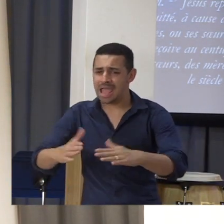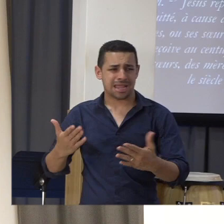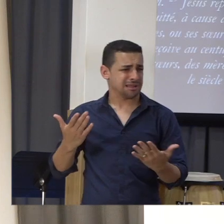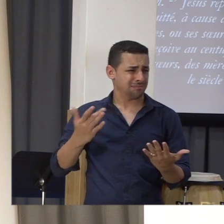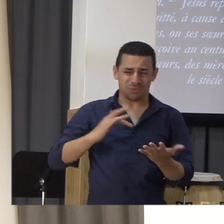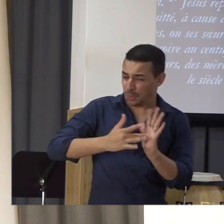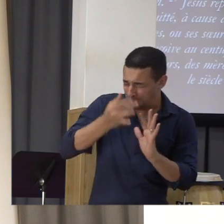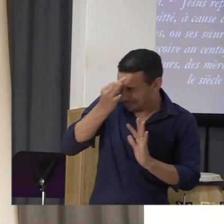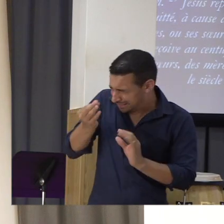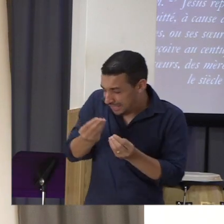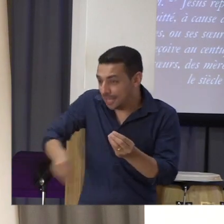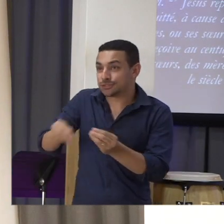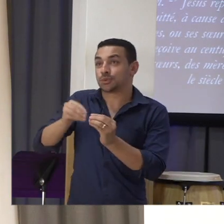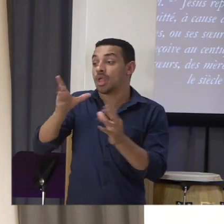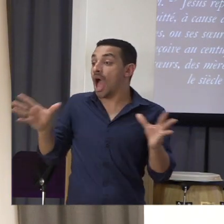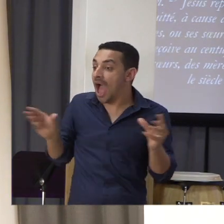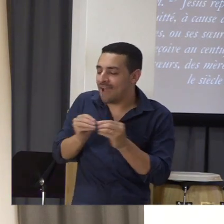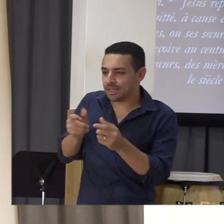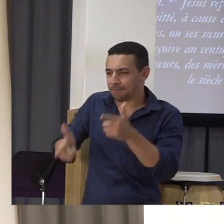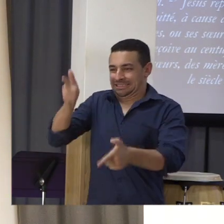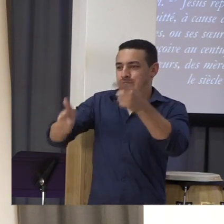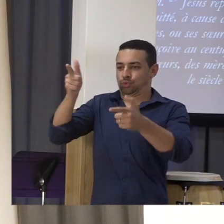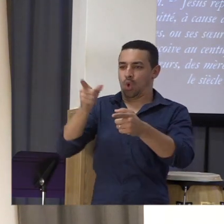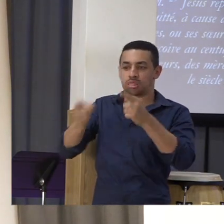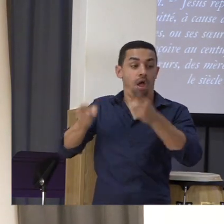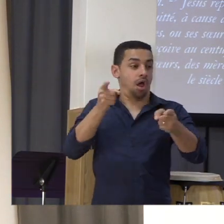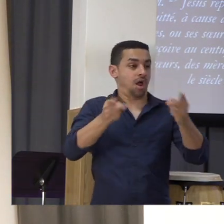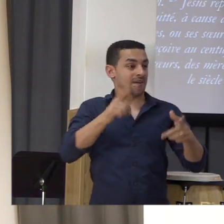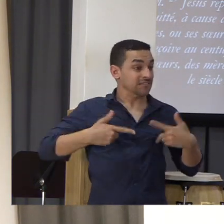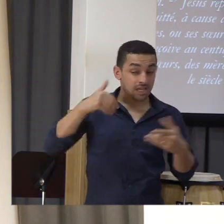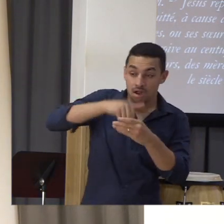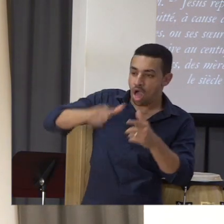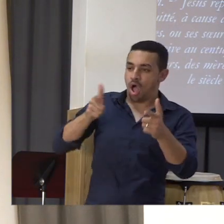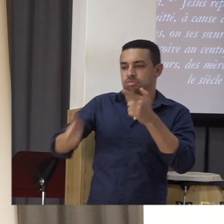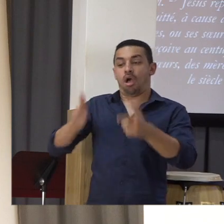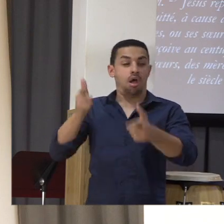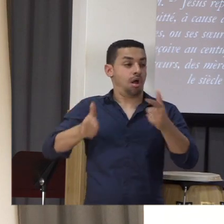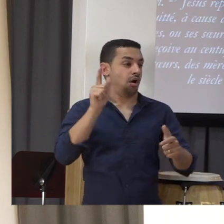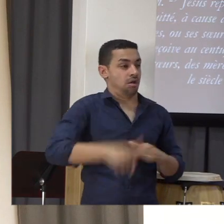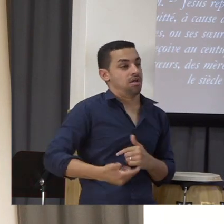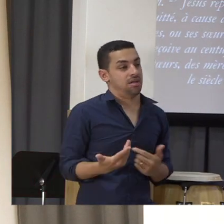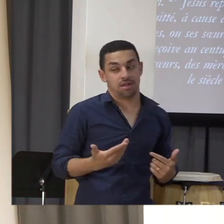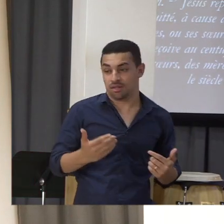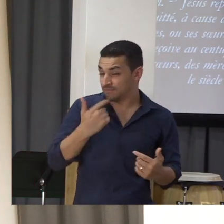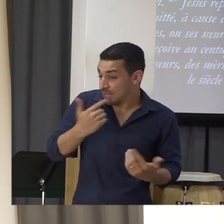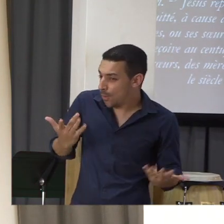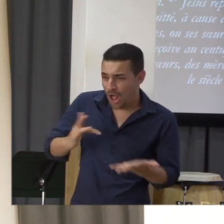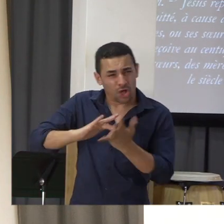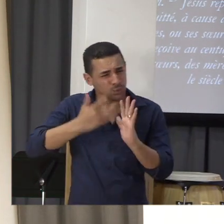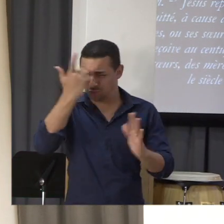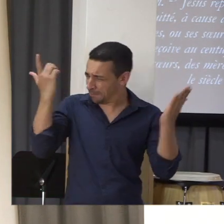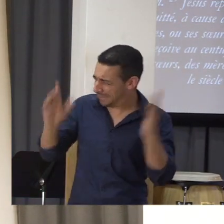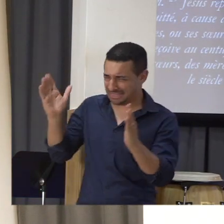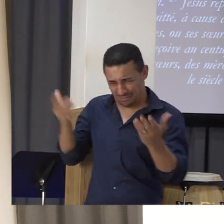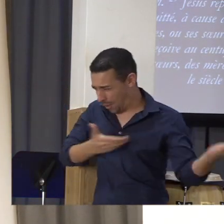avec, la précision est importante, avec des persécutions. La vie avec ses persécutions. Autrement dit, tu auras toutes ces